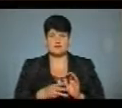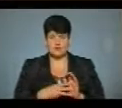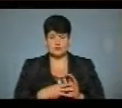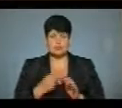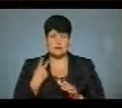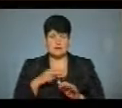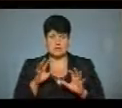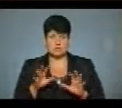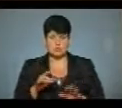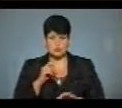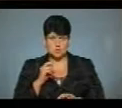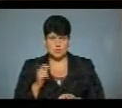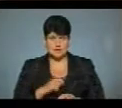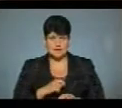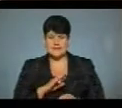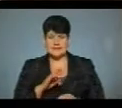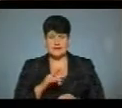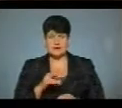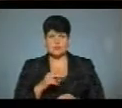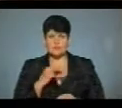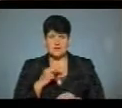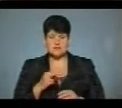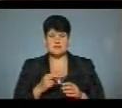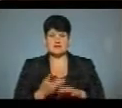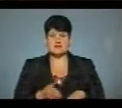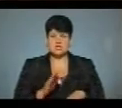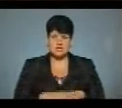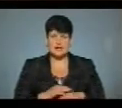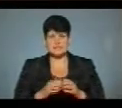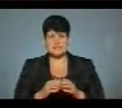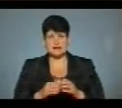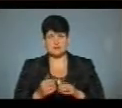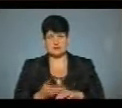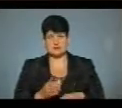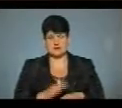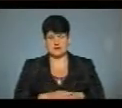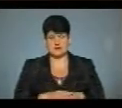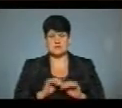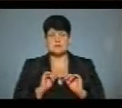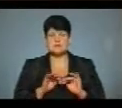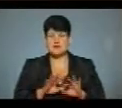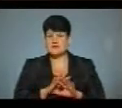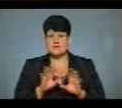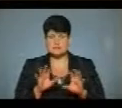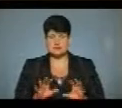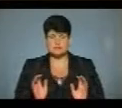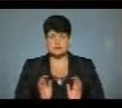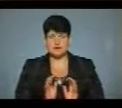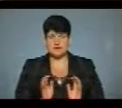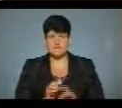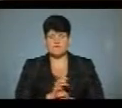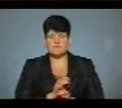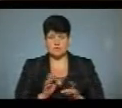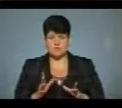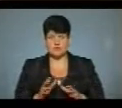128 Кримінального кодексу України «Необережне, тяжке та середньої тяжкості тілесне ушкодження». Справу щодо незаконного зберігання вибухового